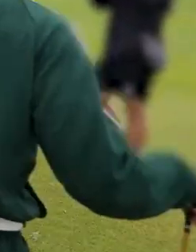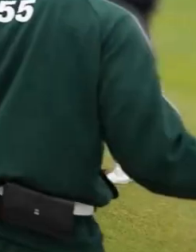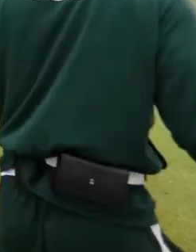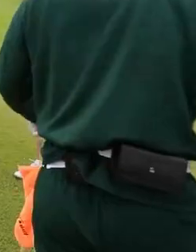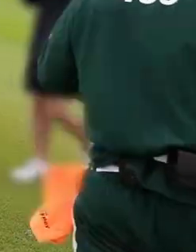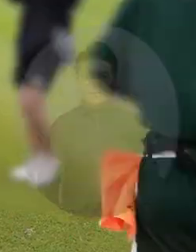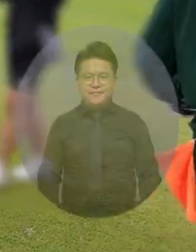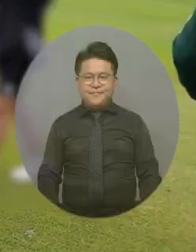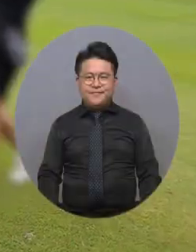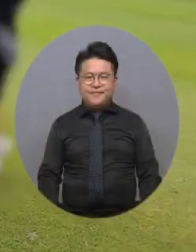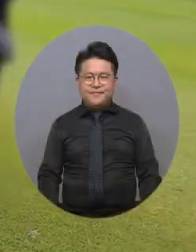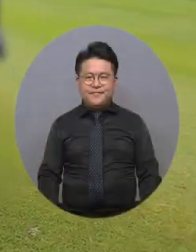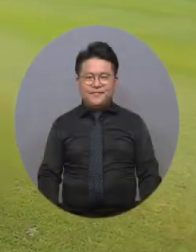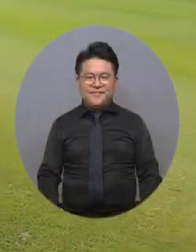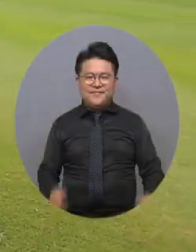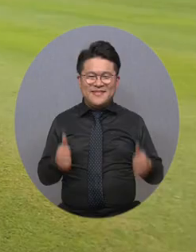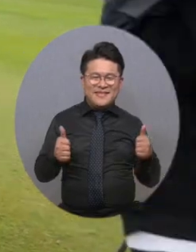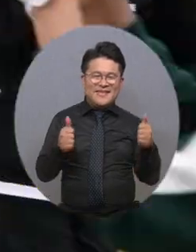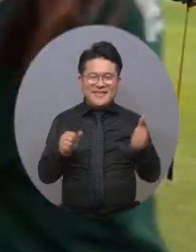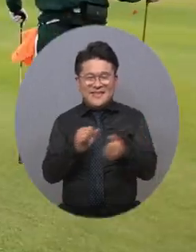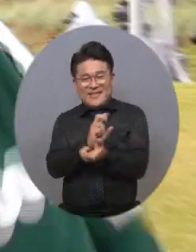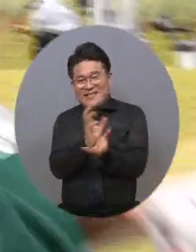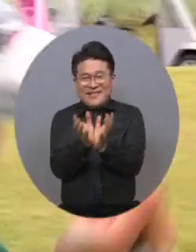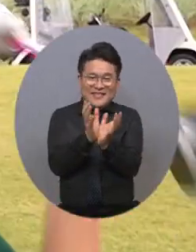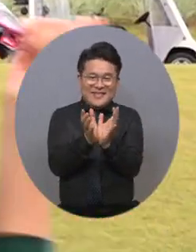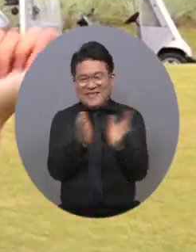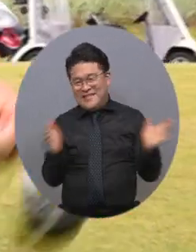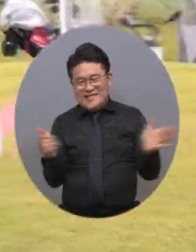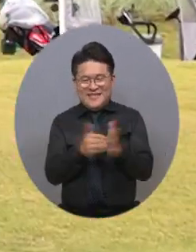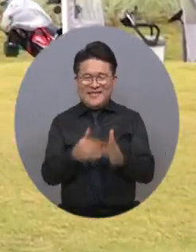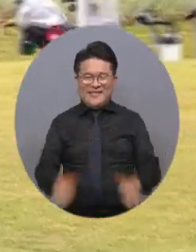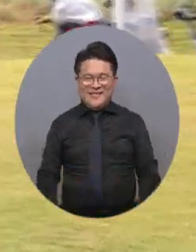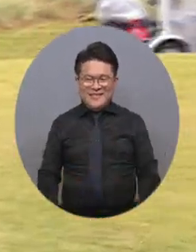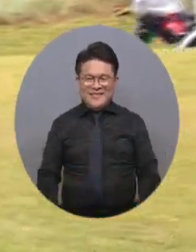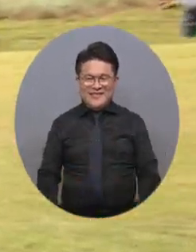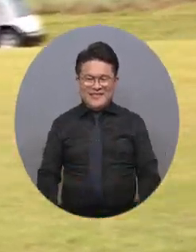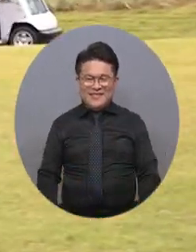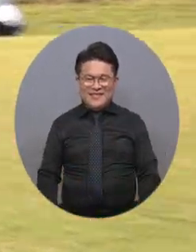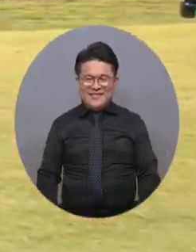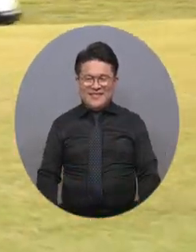와, IP로 왔어. 무궁화 꽃이 피었습니다.